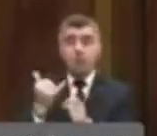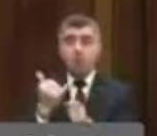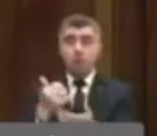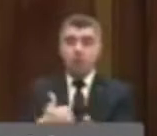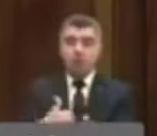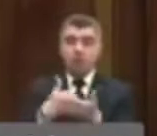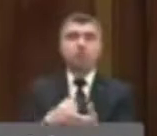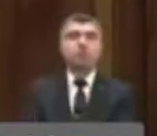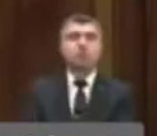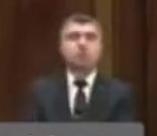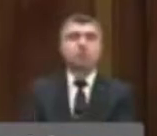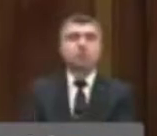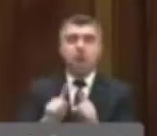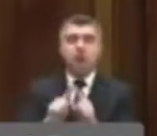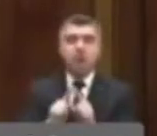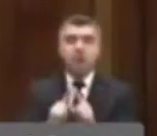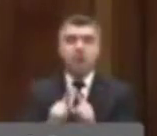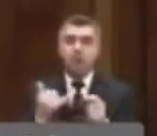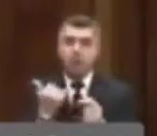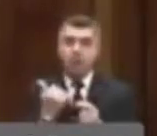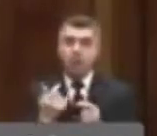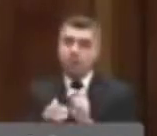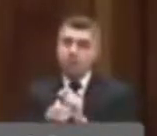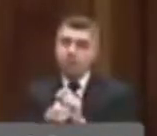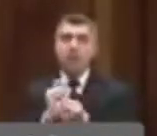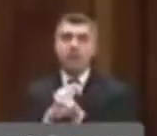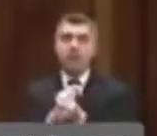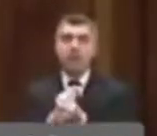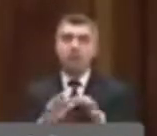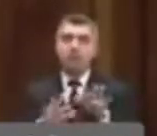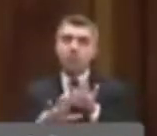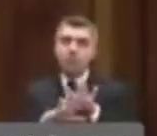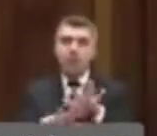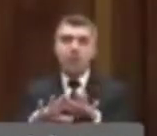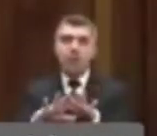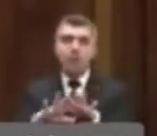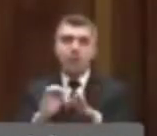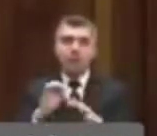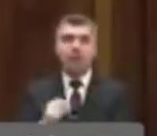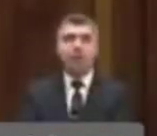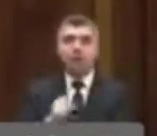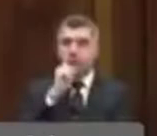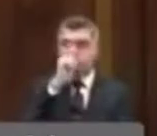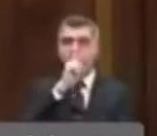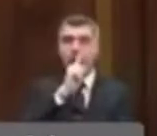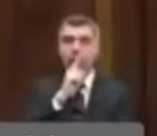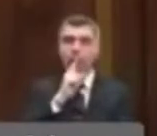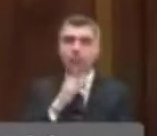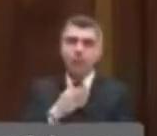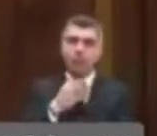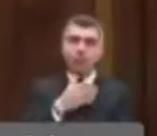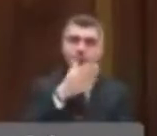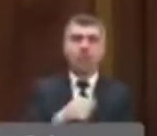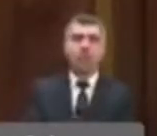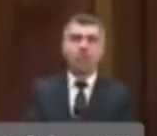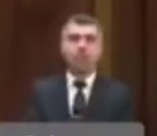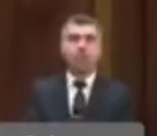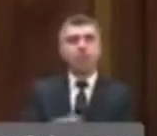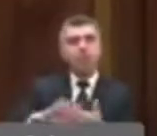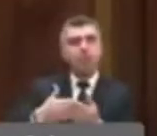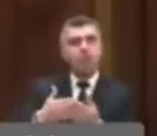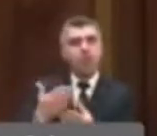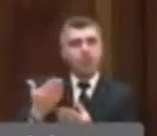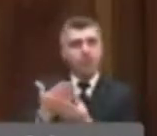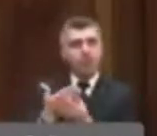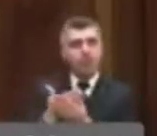وهذا هو التغيير المنشود في التعاطي مع القضايا المجتمعية، وهذا الشيء اللي غادي يكون إن شاء الله. وكل القضايا عندها أهمية